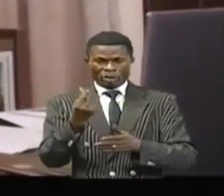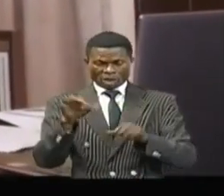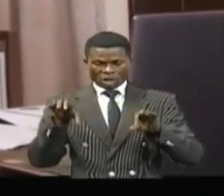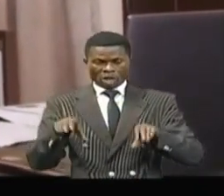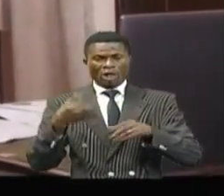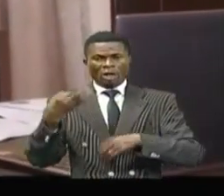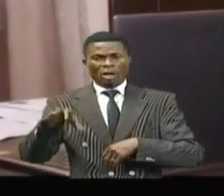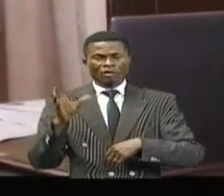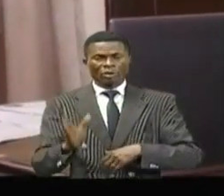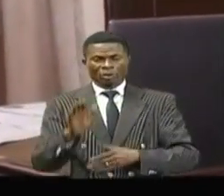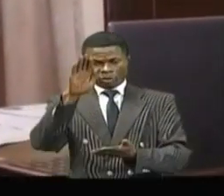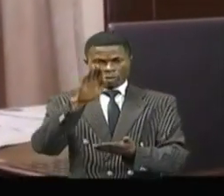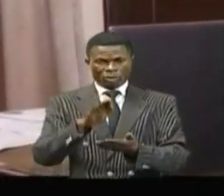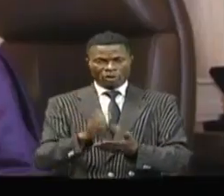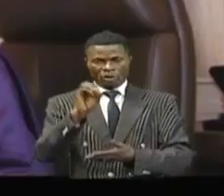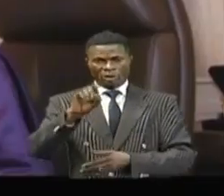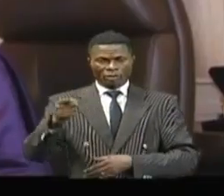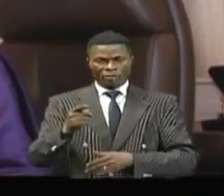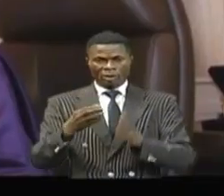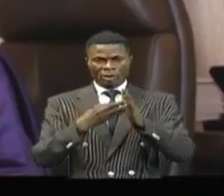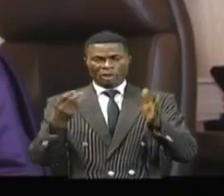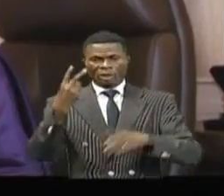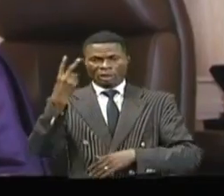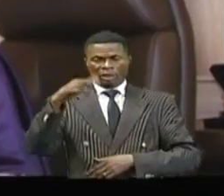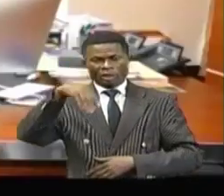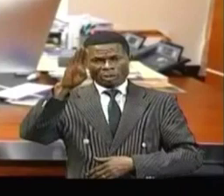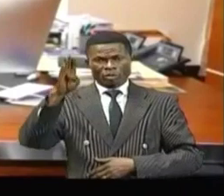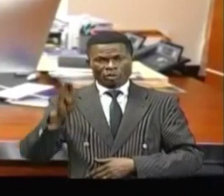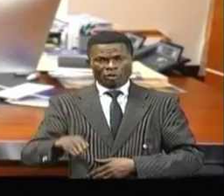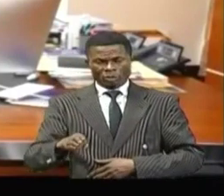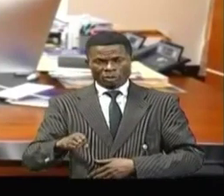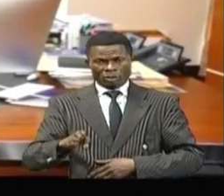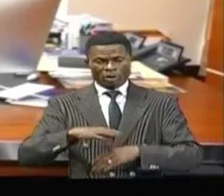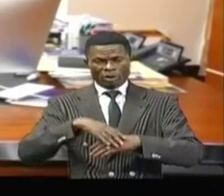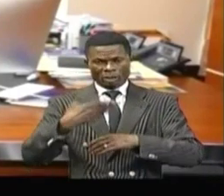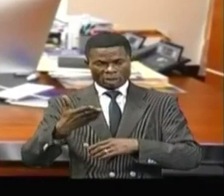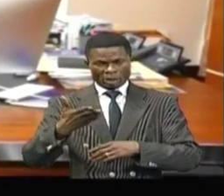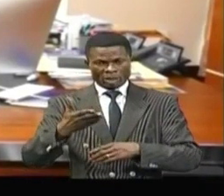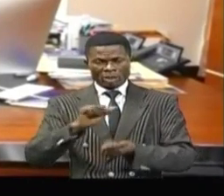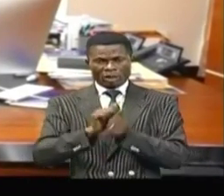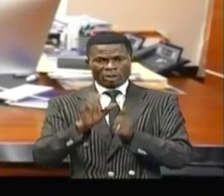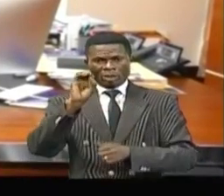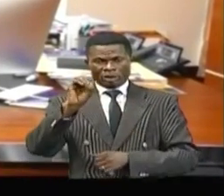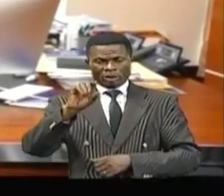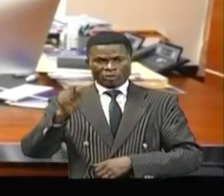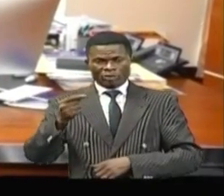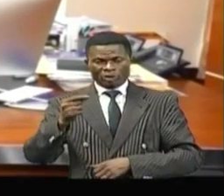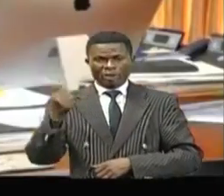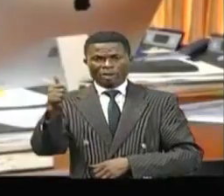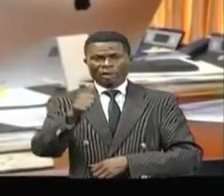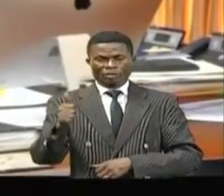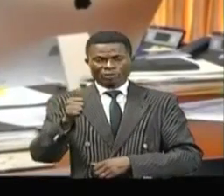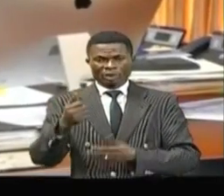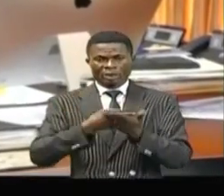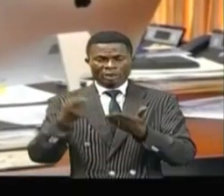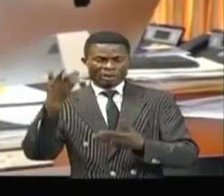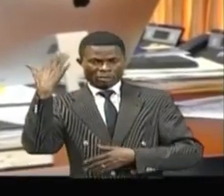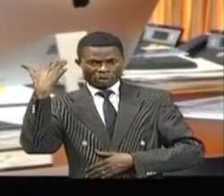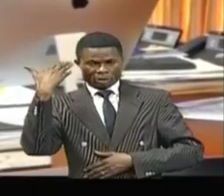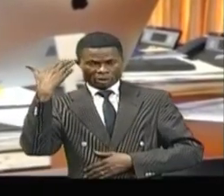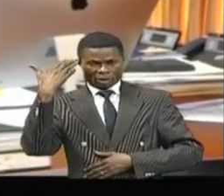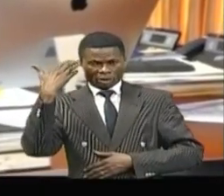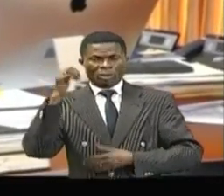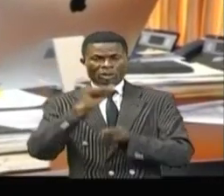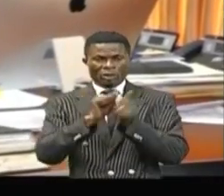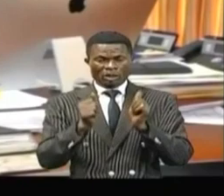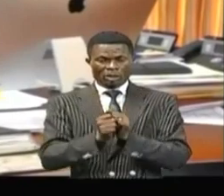nationale s'est dépréciée de 0,82% après une appréciation de 0,21% la semaine précédente,